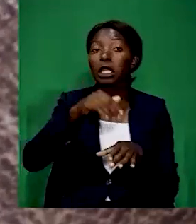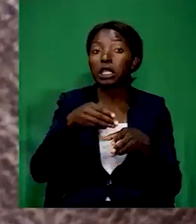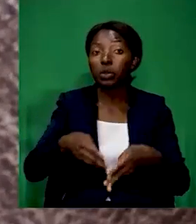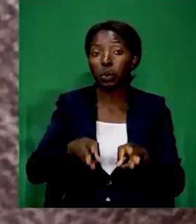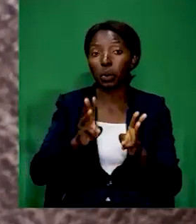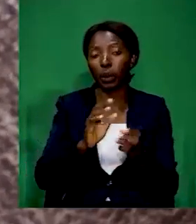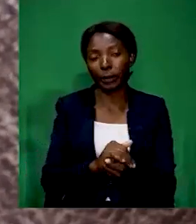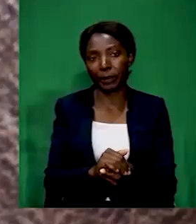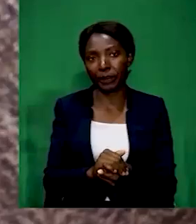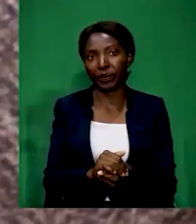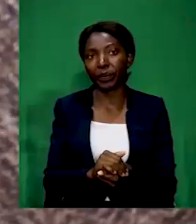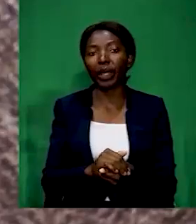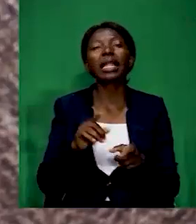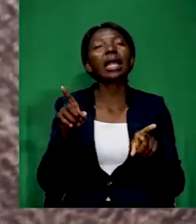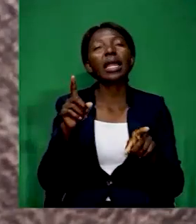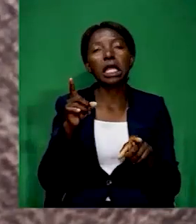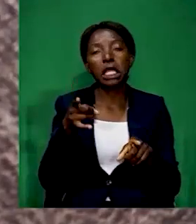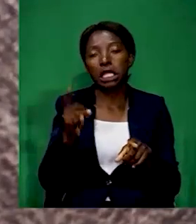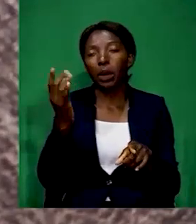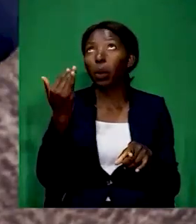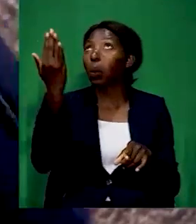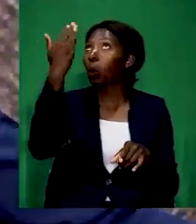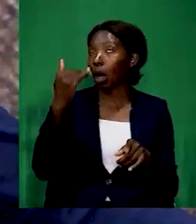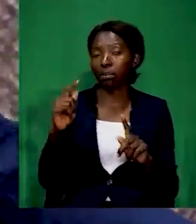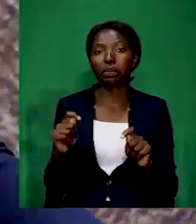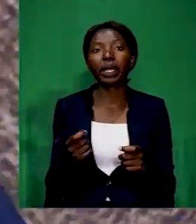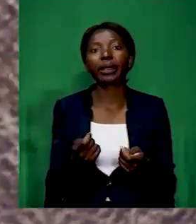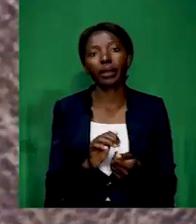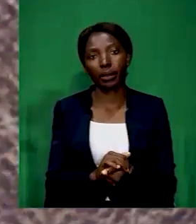Nenzira ya mamona chienda. Ndoo kudzoka kwa chaita.